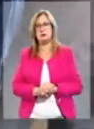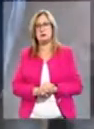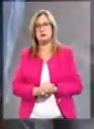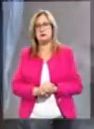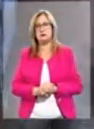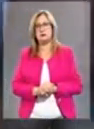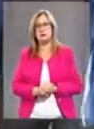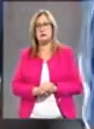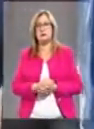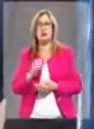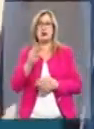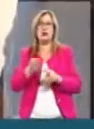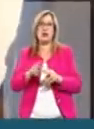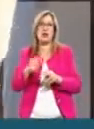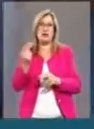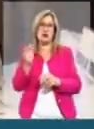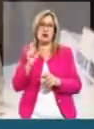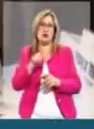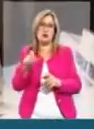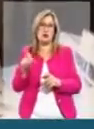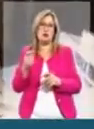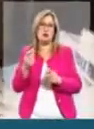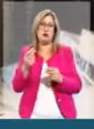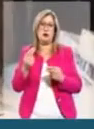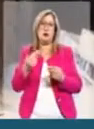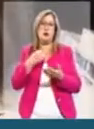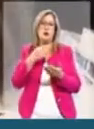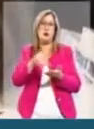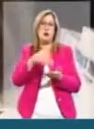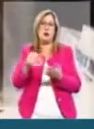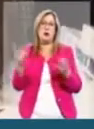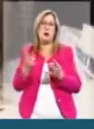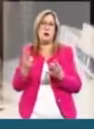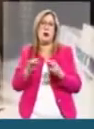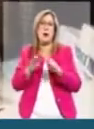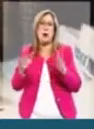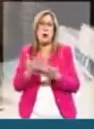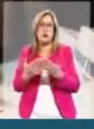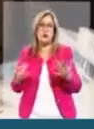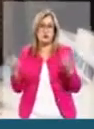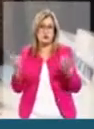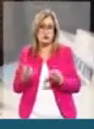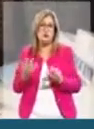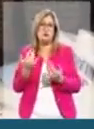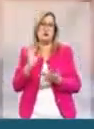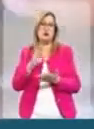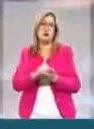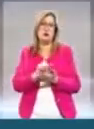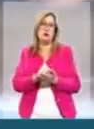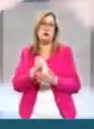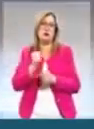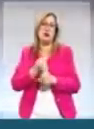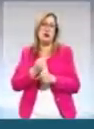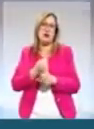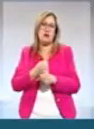Арқалық қаласының 8 жеке кәсіпкері бірігіп, жақында мына шағын цехты іске қосты. Олар осы шаһардағы тер өңдеу кәсіпорнымен бірлесіп, өндіріске